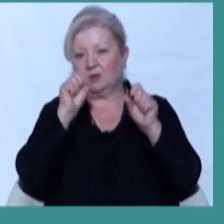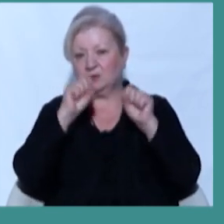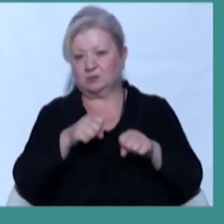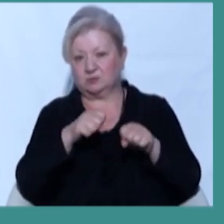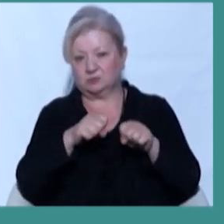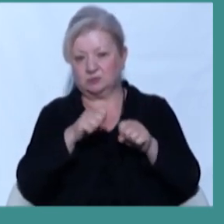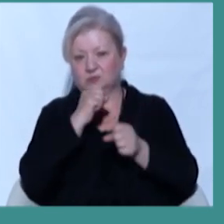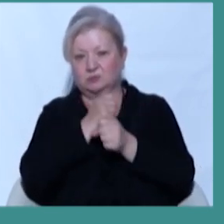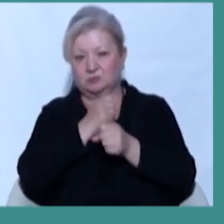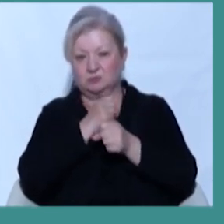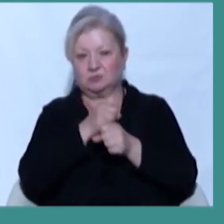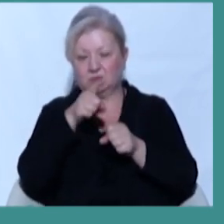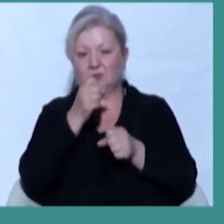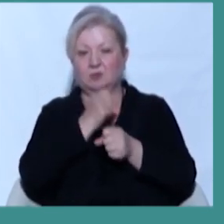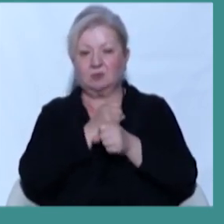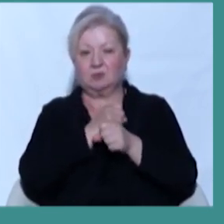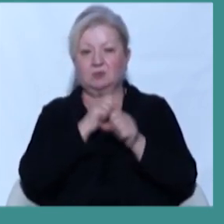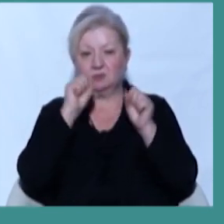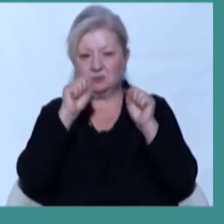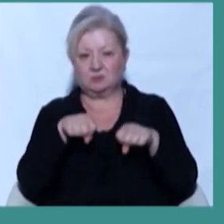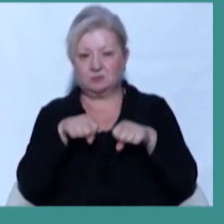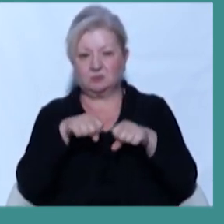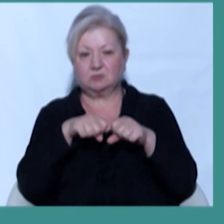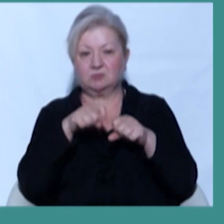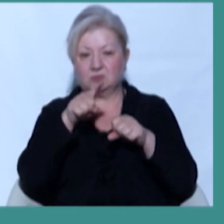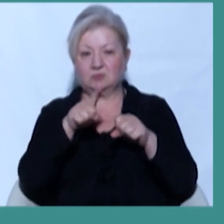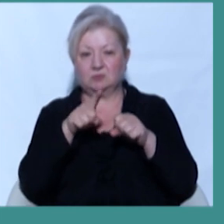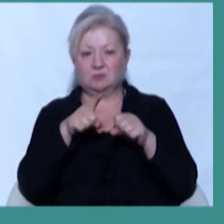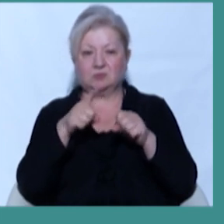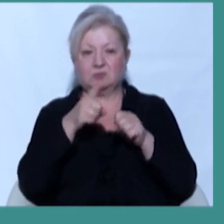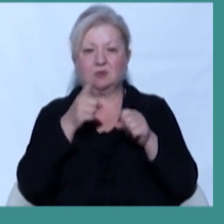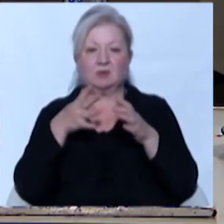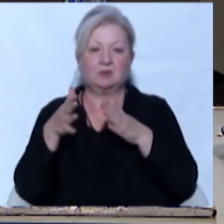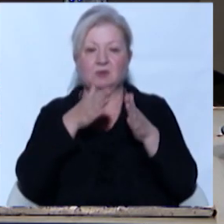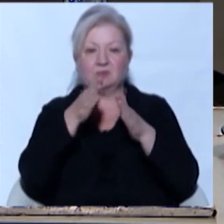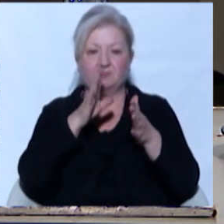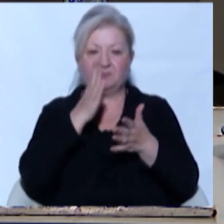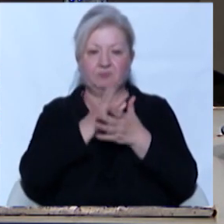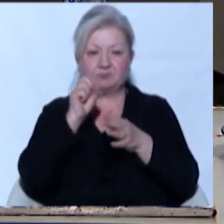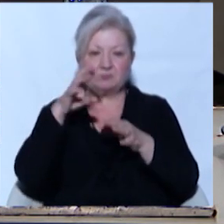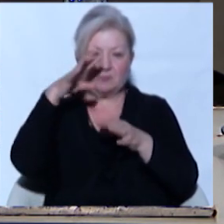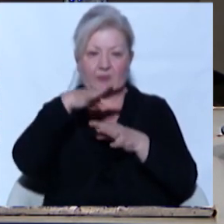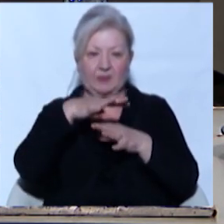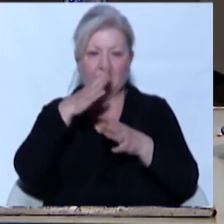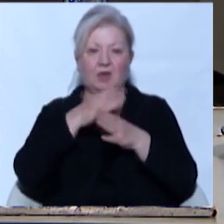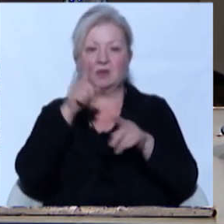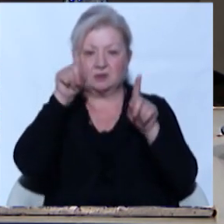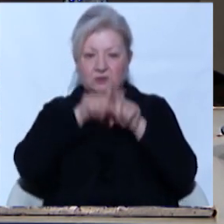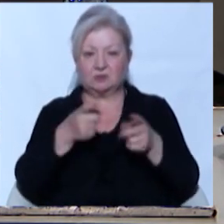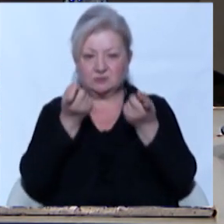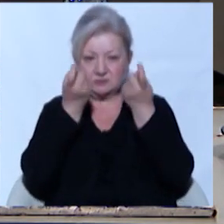აქედან? აქედან არსებობს გამოსავალი ლინზა, გამბნევი ლინზა, რომელიც, ანუ იგივე